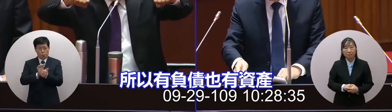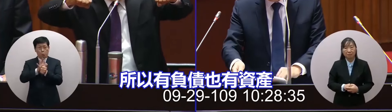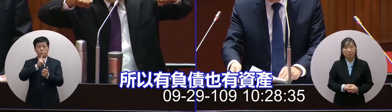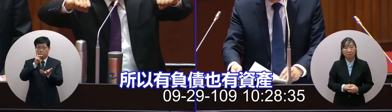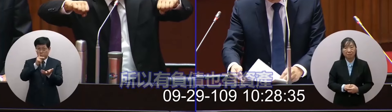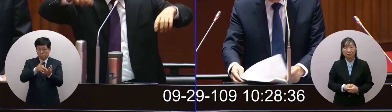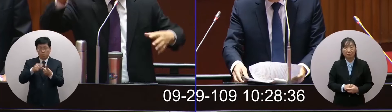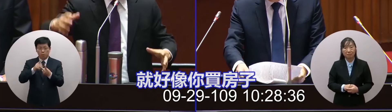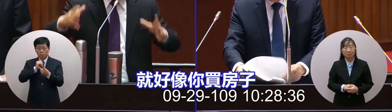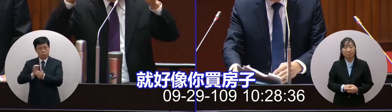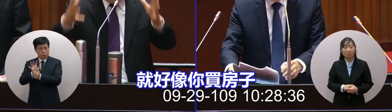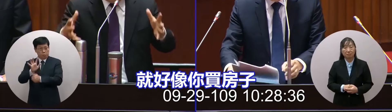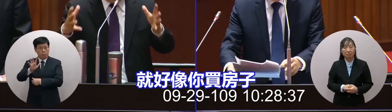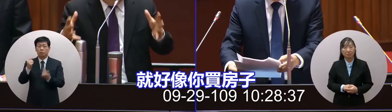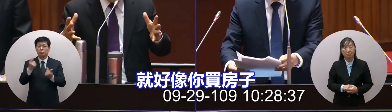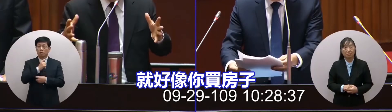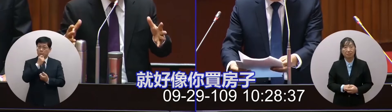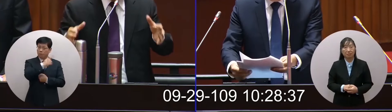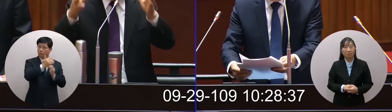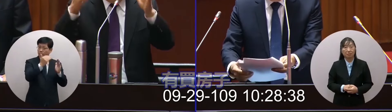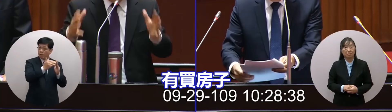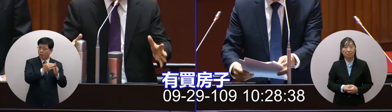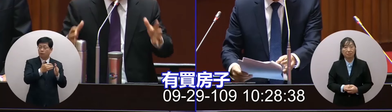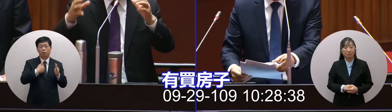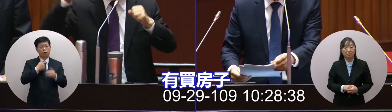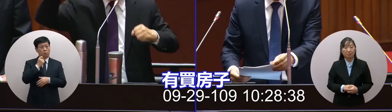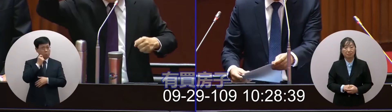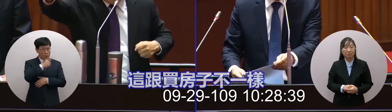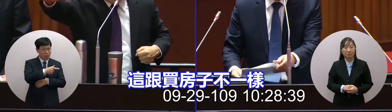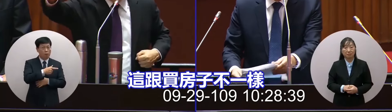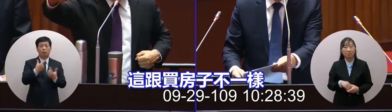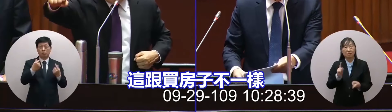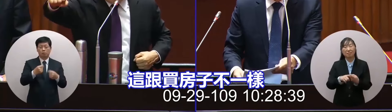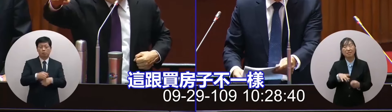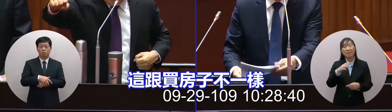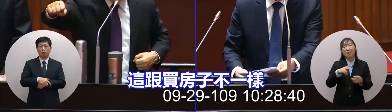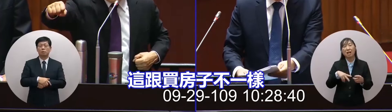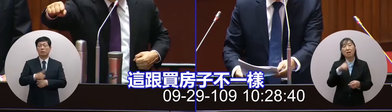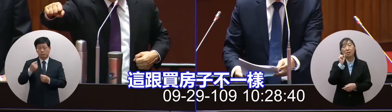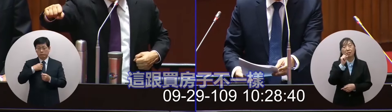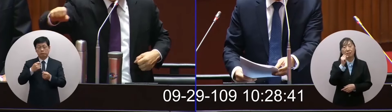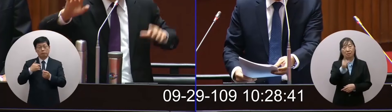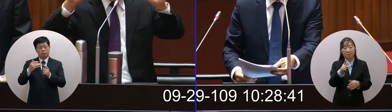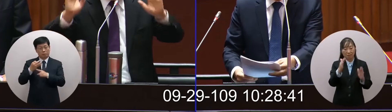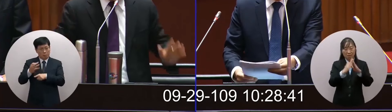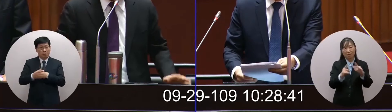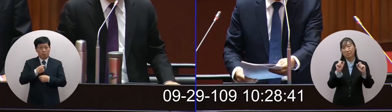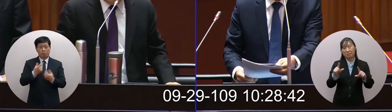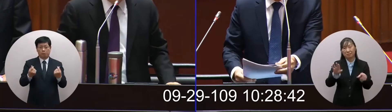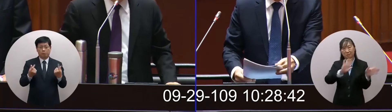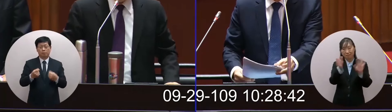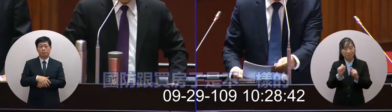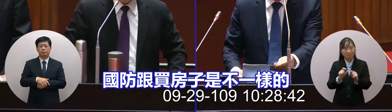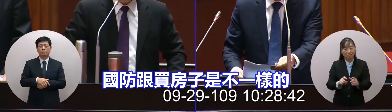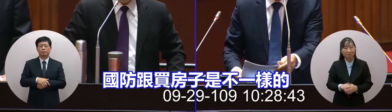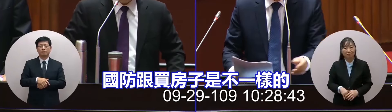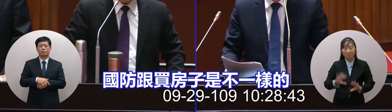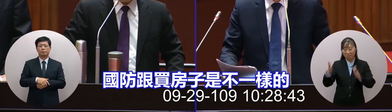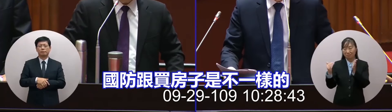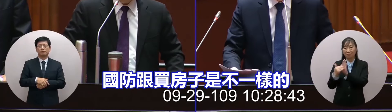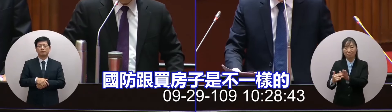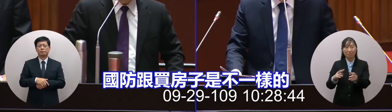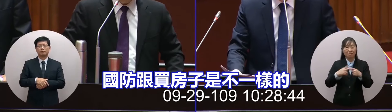负债也有资产，就好像你买房子有买房子， 这个买房子不一样， 也有房贷， 不 这一样。 那个院长啊，国